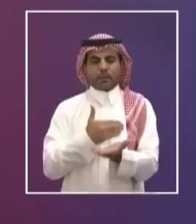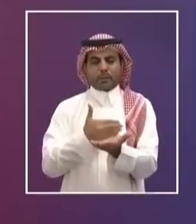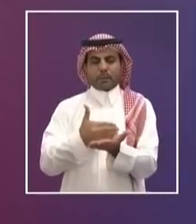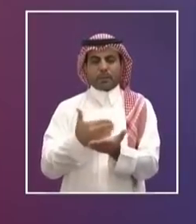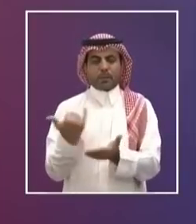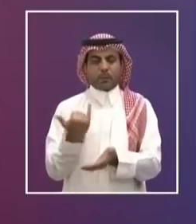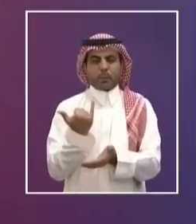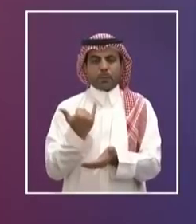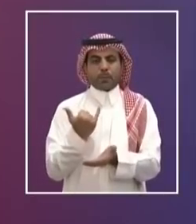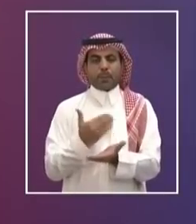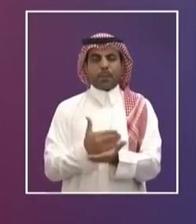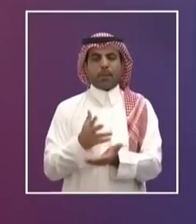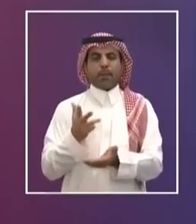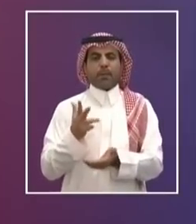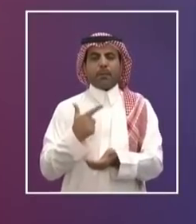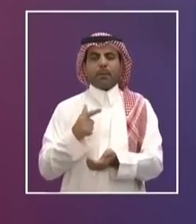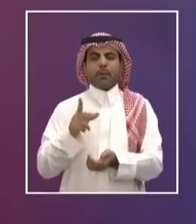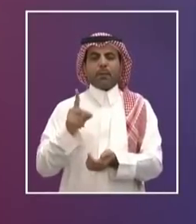بالذكر